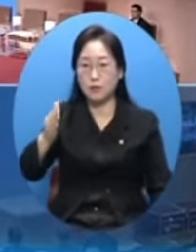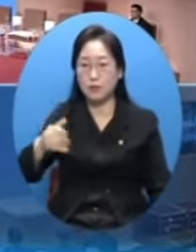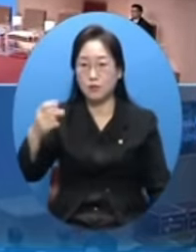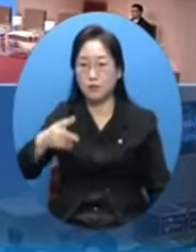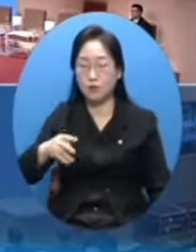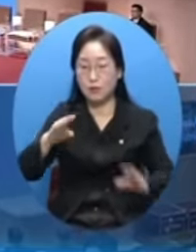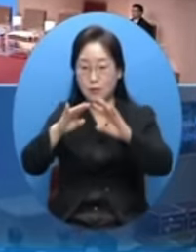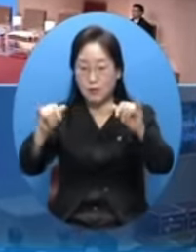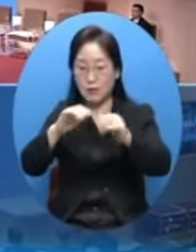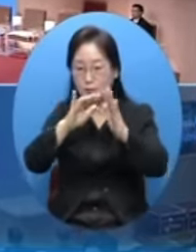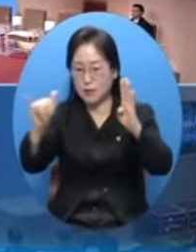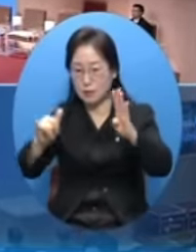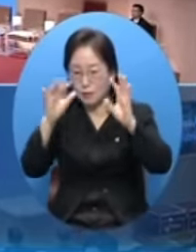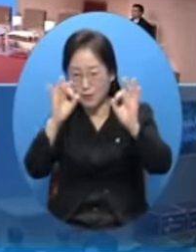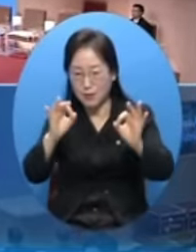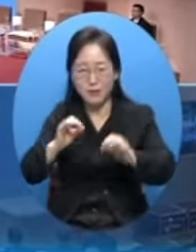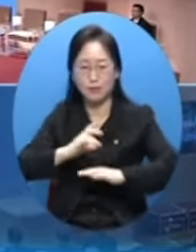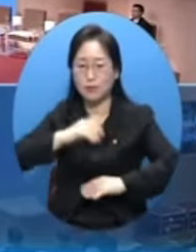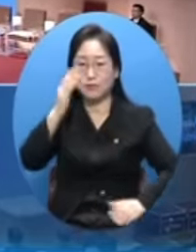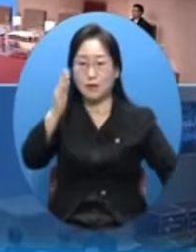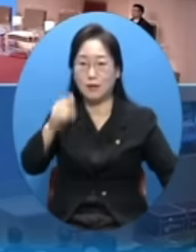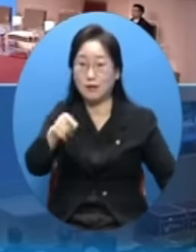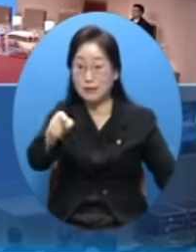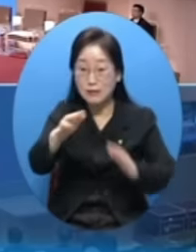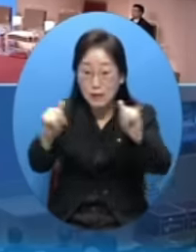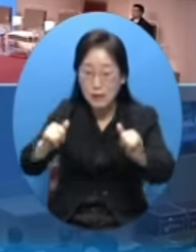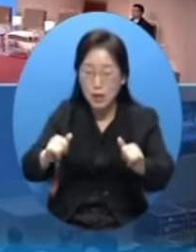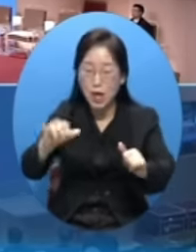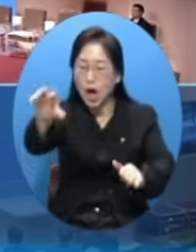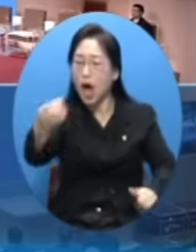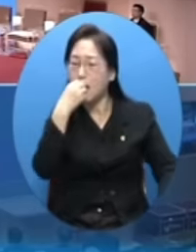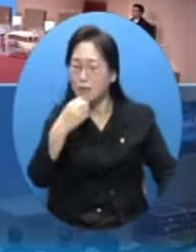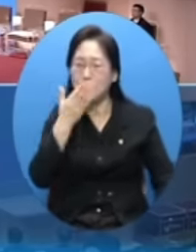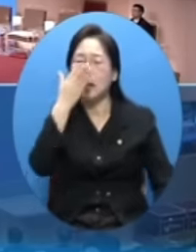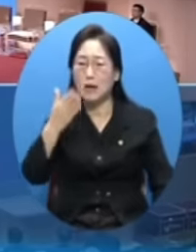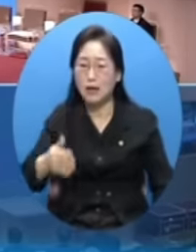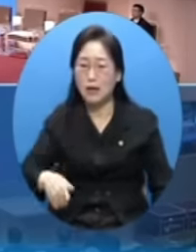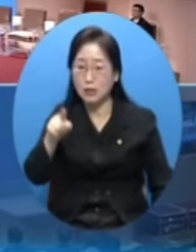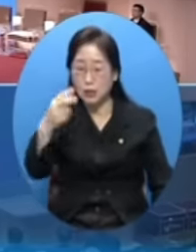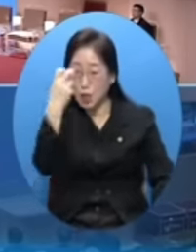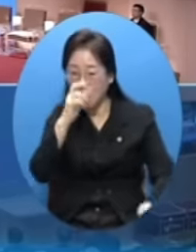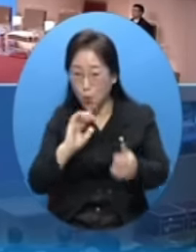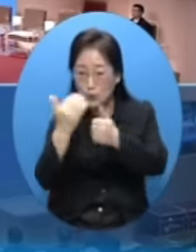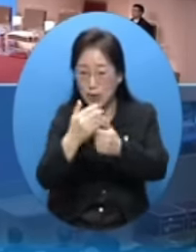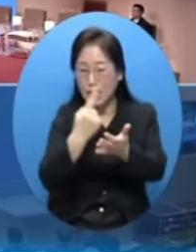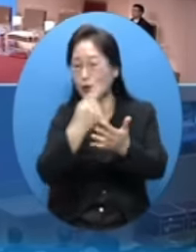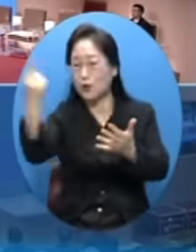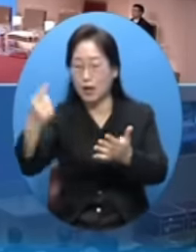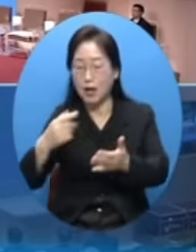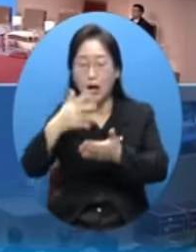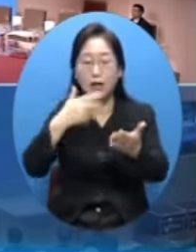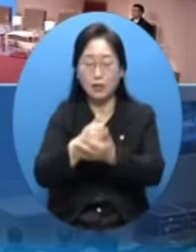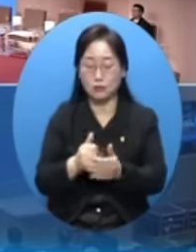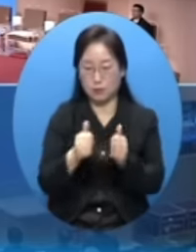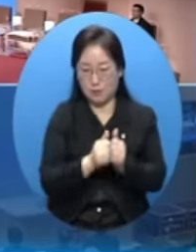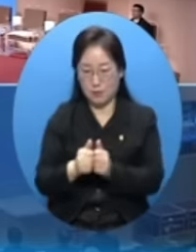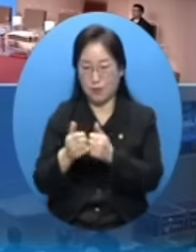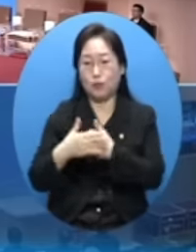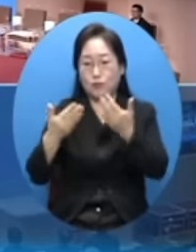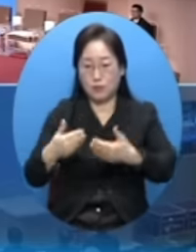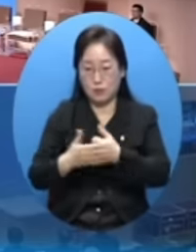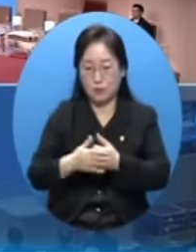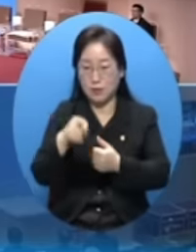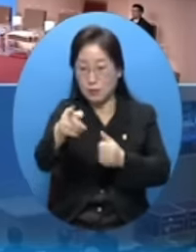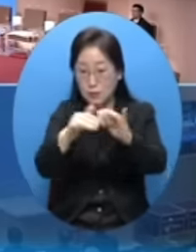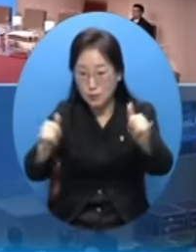또 그 땅 백성을 두려하지 말라 그들은 우리의 먹이라 그들의 보호자는 그들에게서 떠났고 야는 우리 함께 하시느니라 그들을 두려워하지